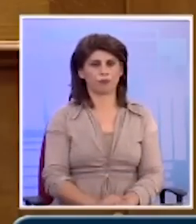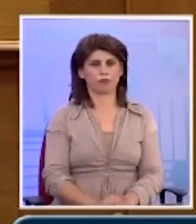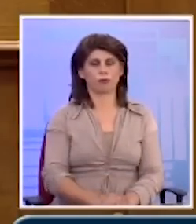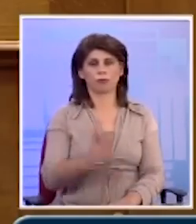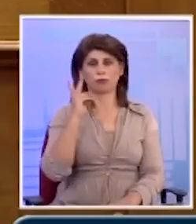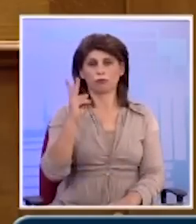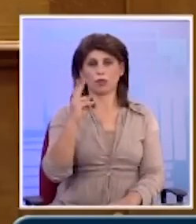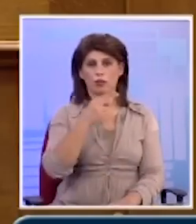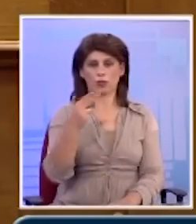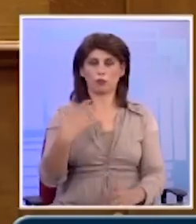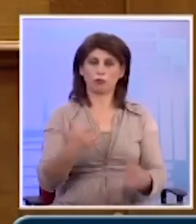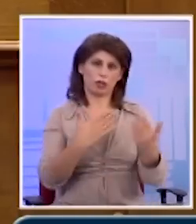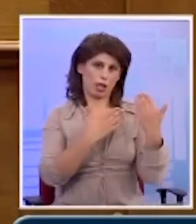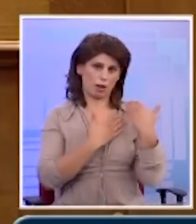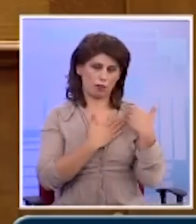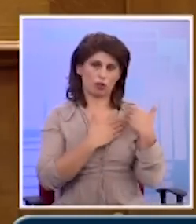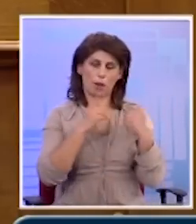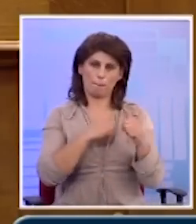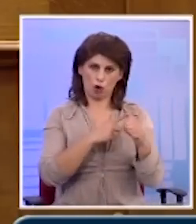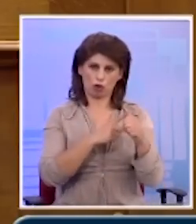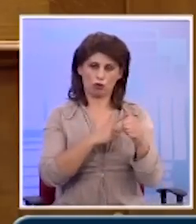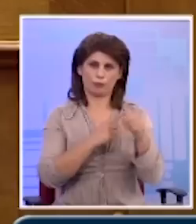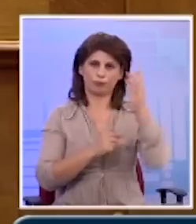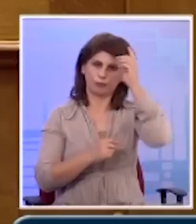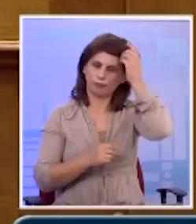σε δύο θέματα που άπτονται των αρμοδιοτήτων μου. Πρώτον,